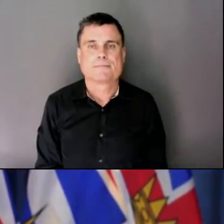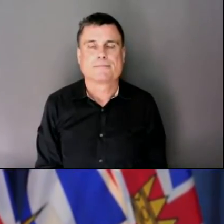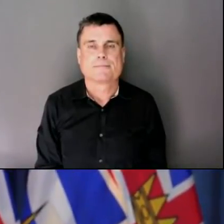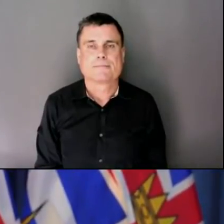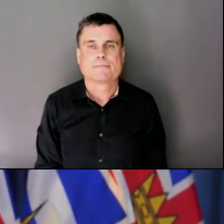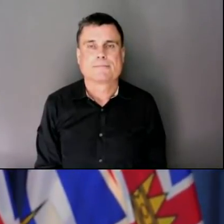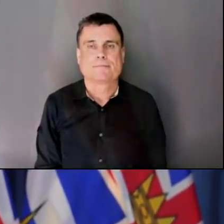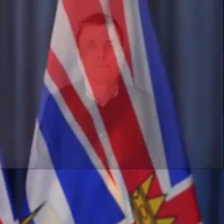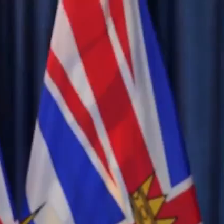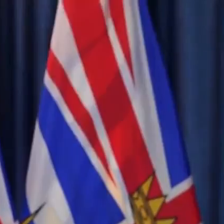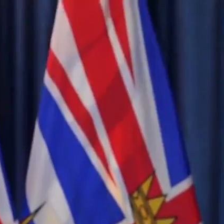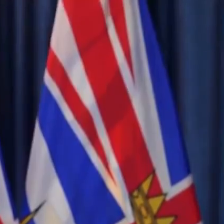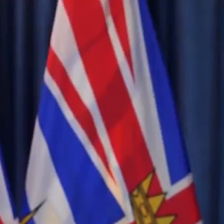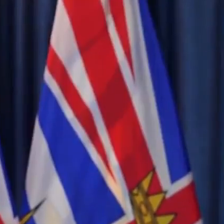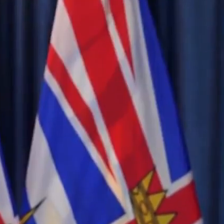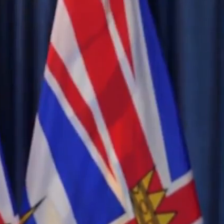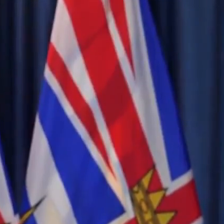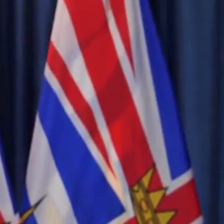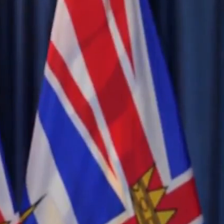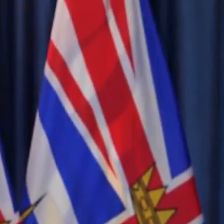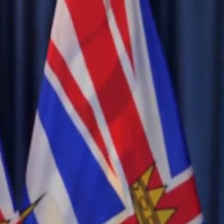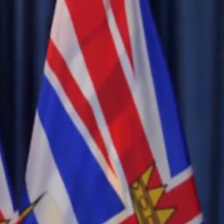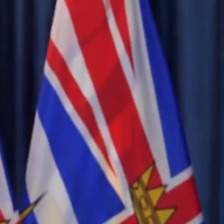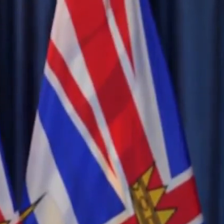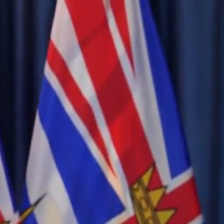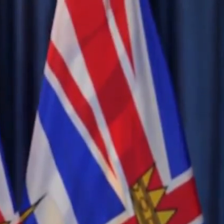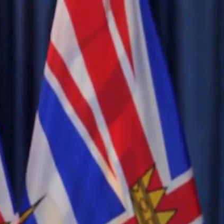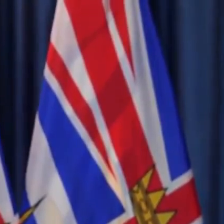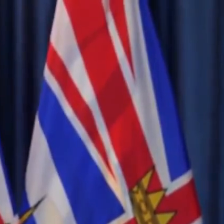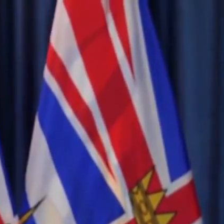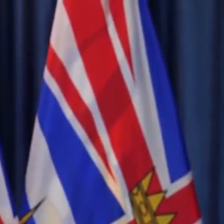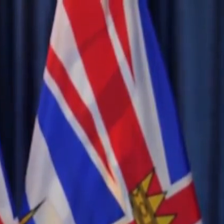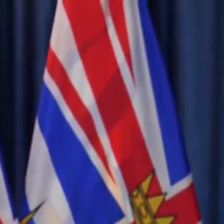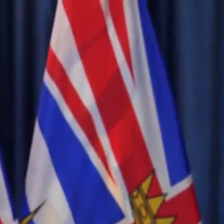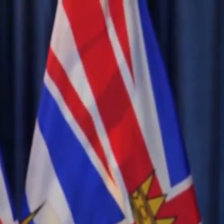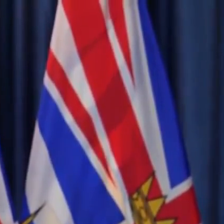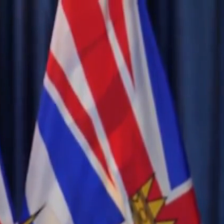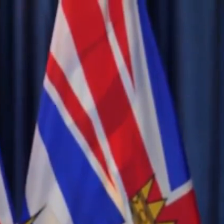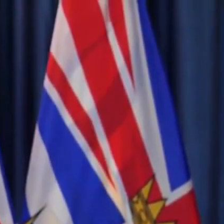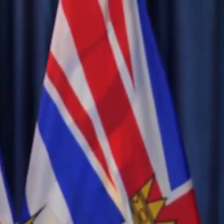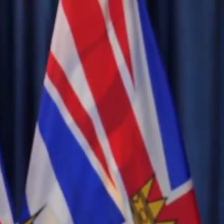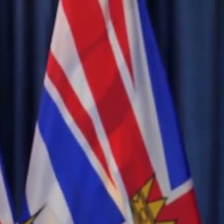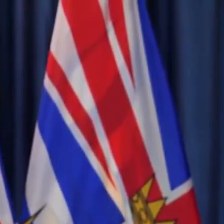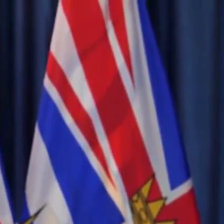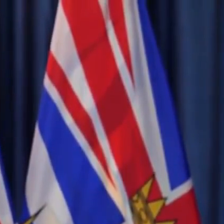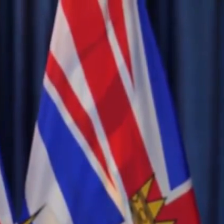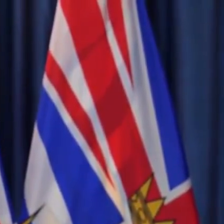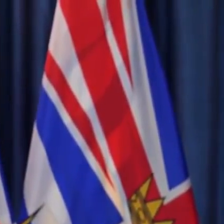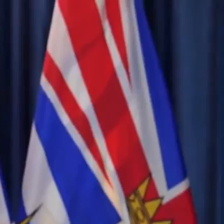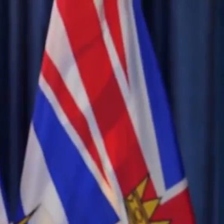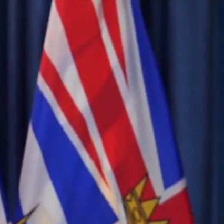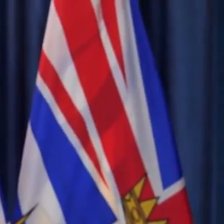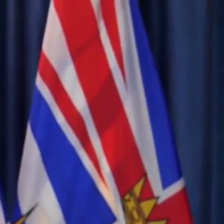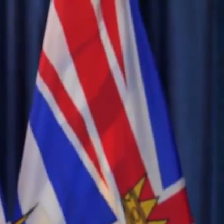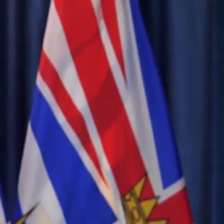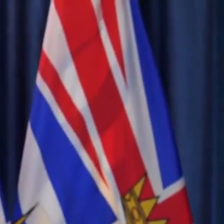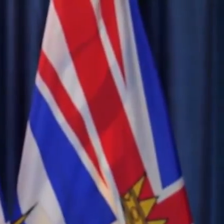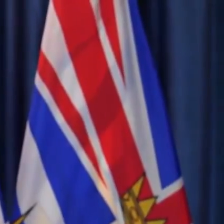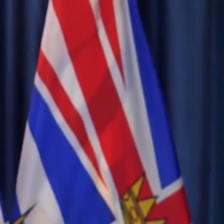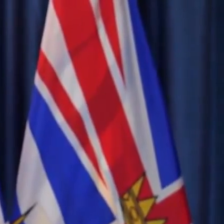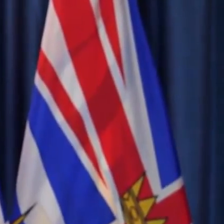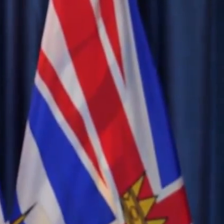C'est de temps en temps difficile de faire brièvement, mais quand même, je dirais premièrement